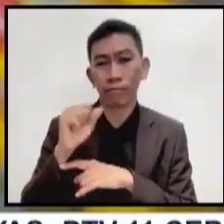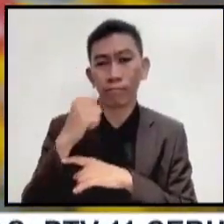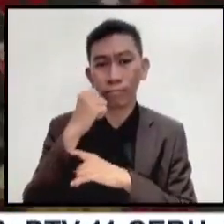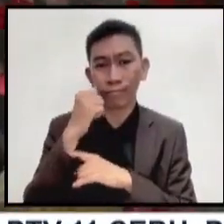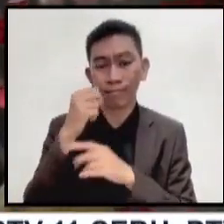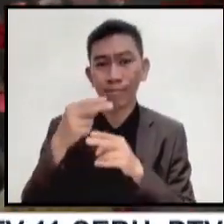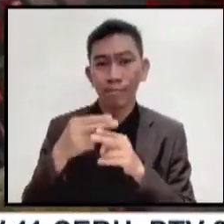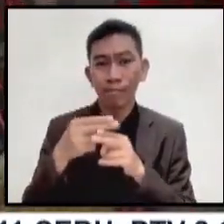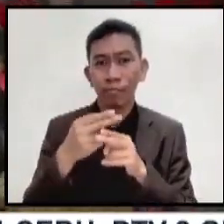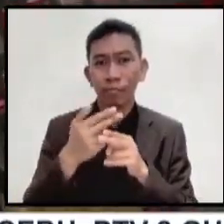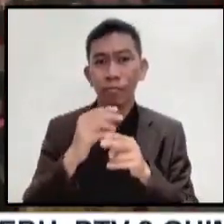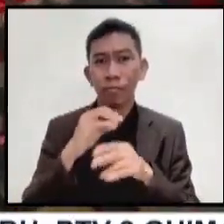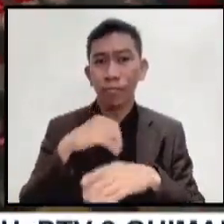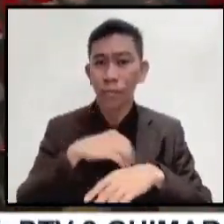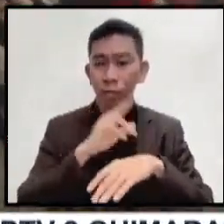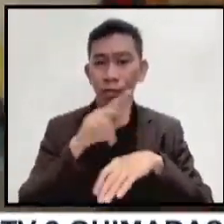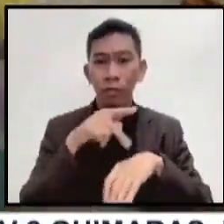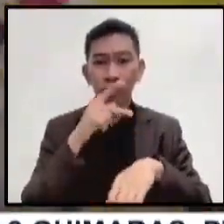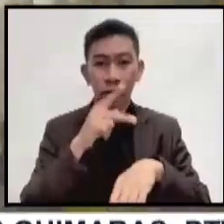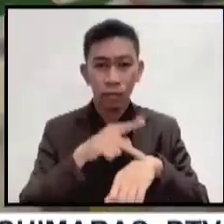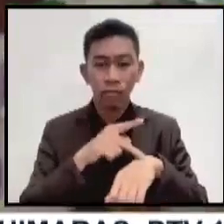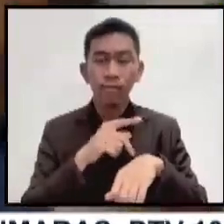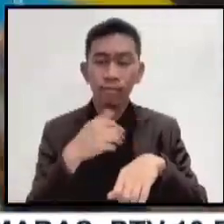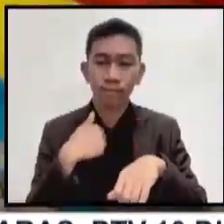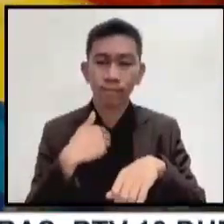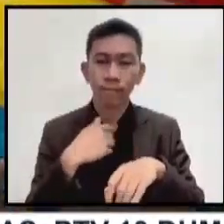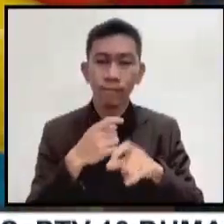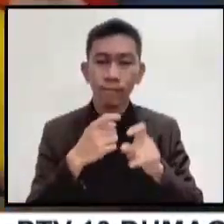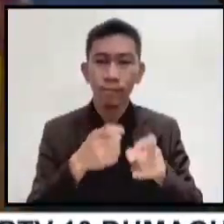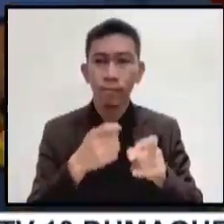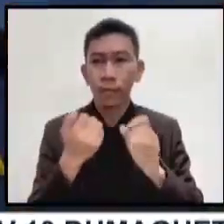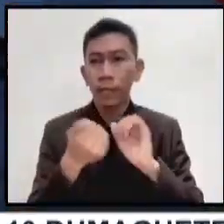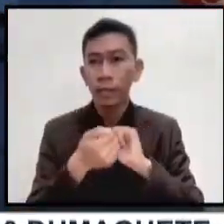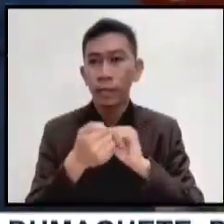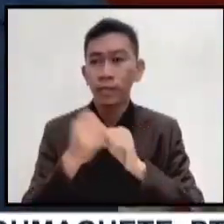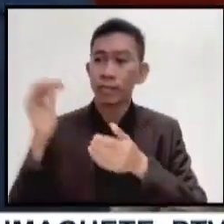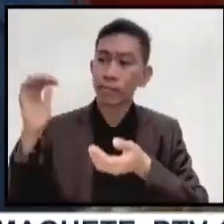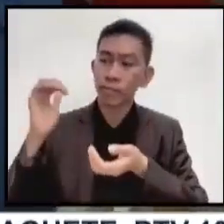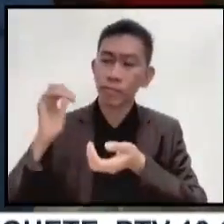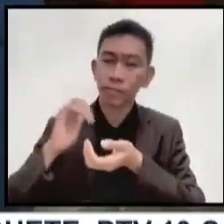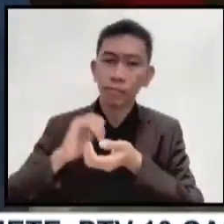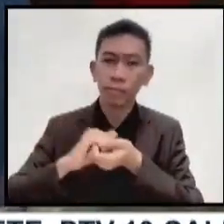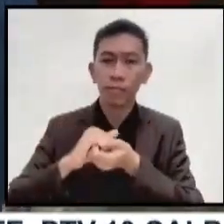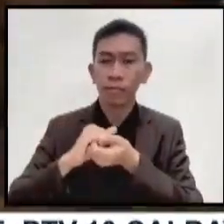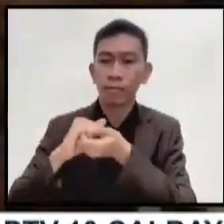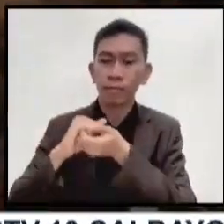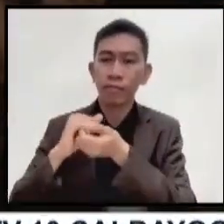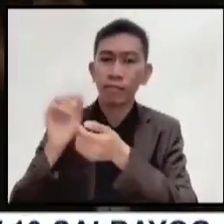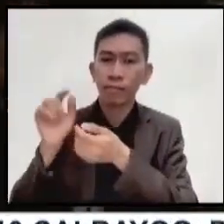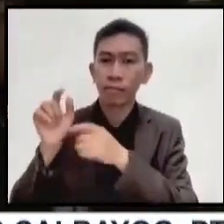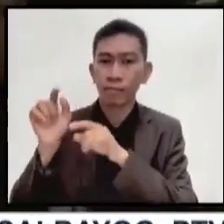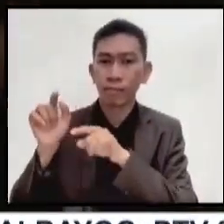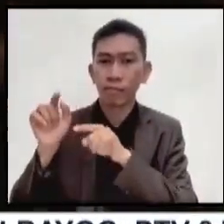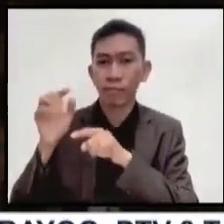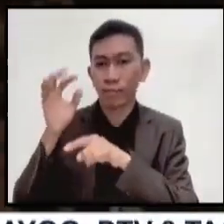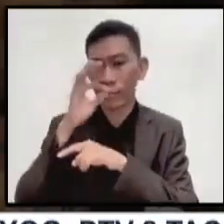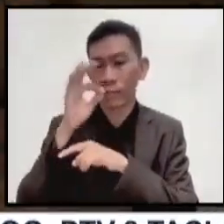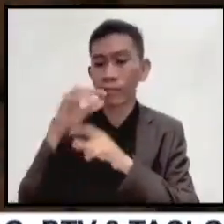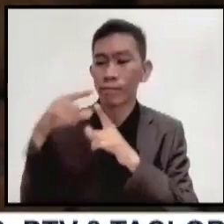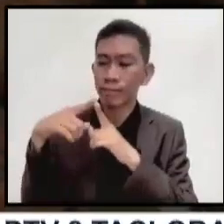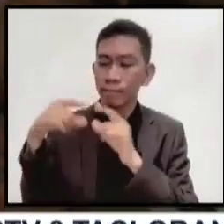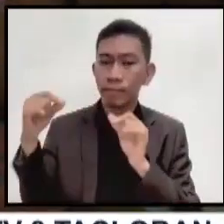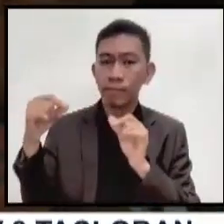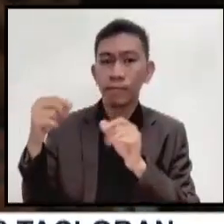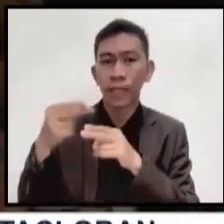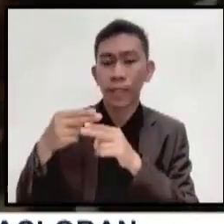Pilipinas, katuwang ang ating kababayan sa Japan na si Miss Grace Coramoto. Maraming salamat po, Ma'am Grace,